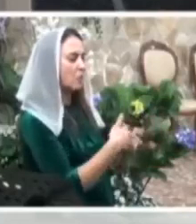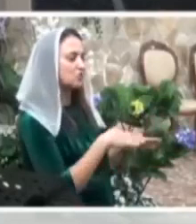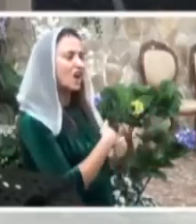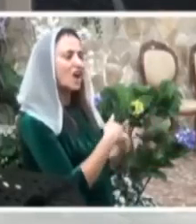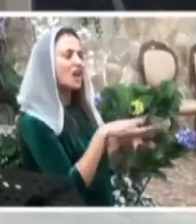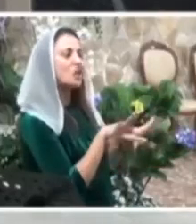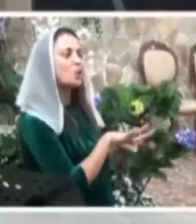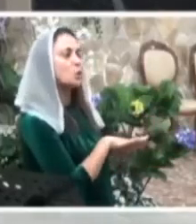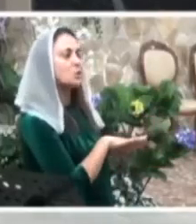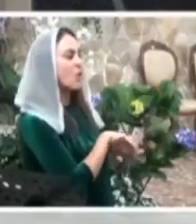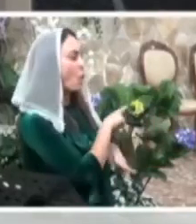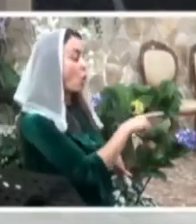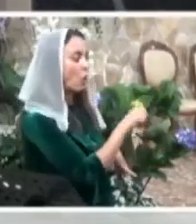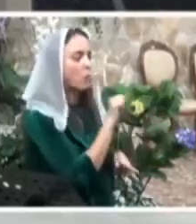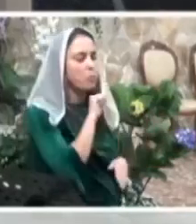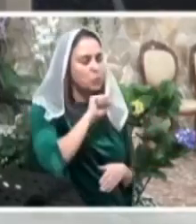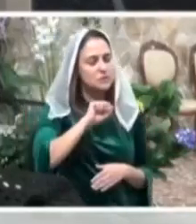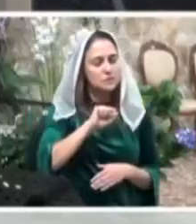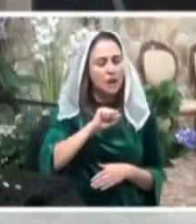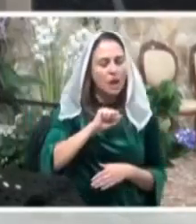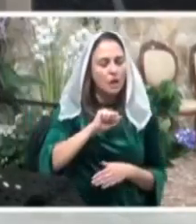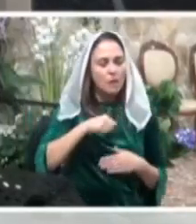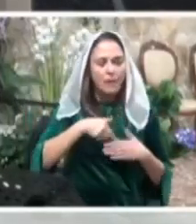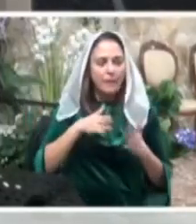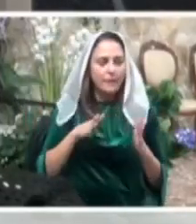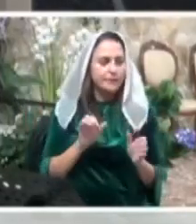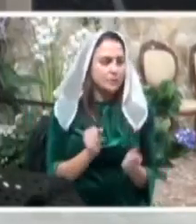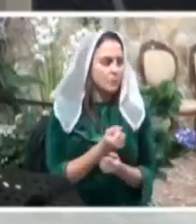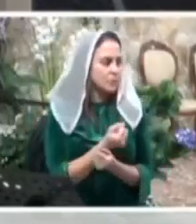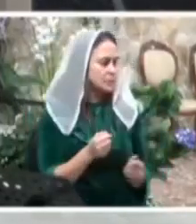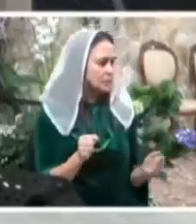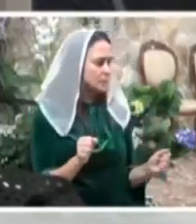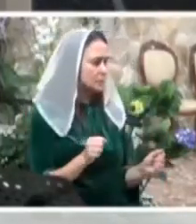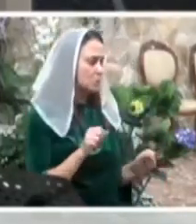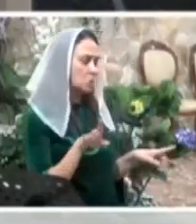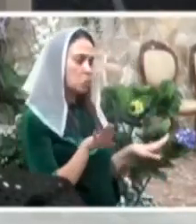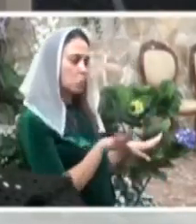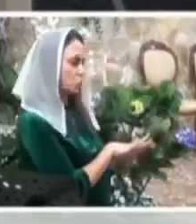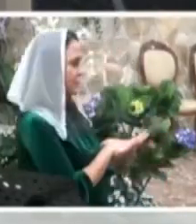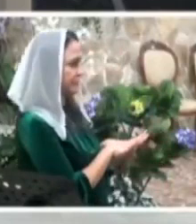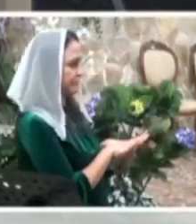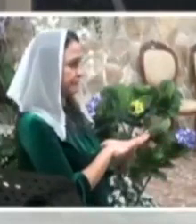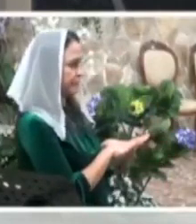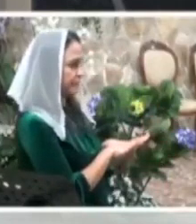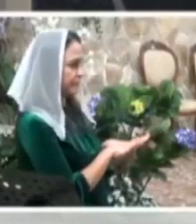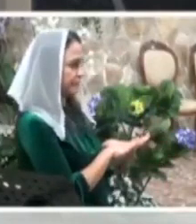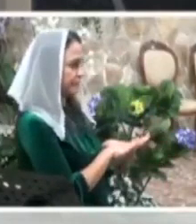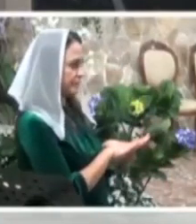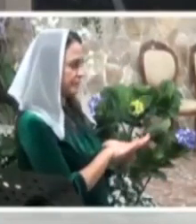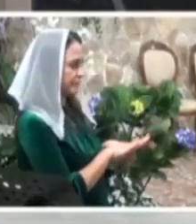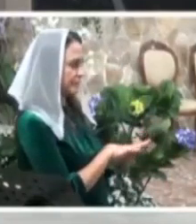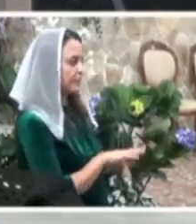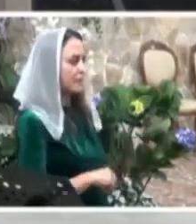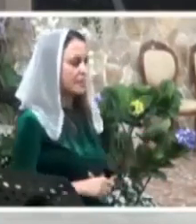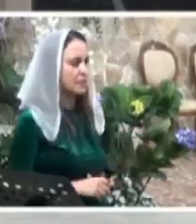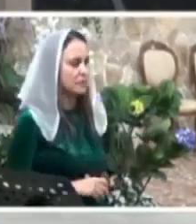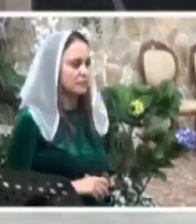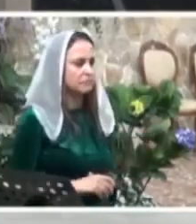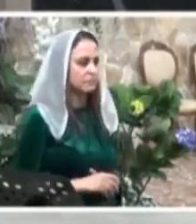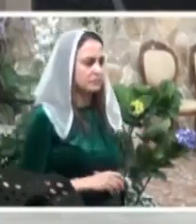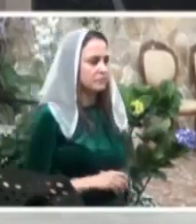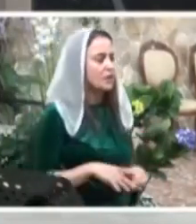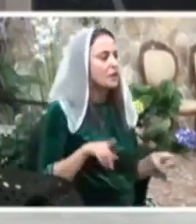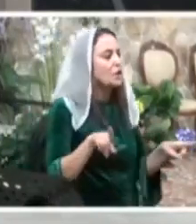Bussarono, ma non le fu aperta. Ma gloria a Dio, fratelli, sorelle,